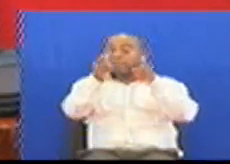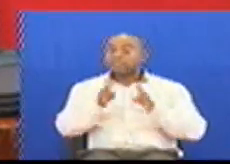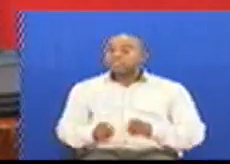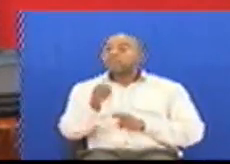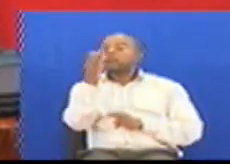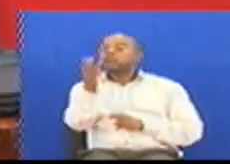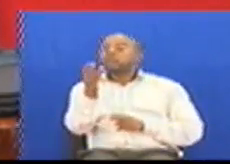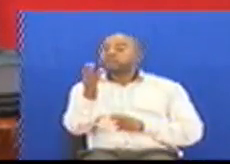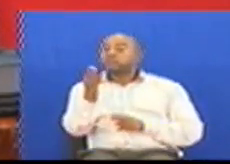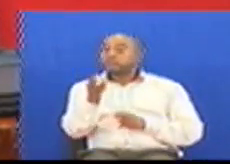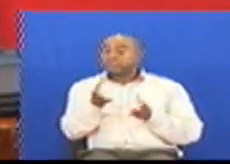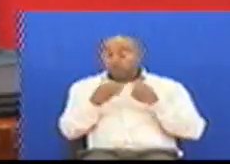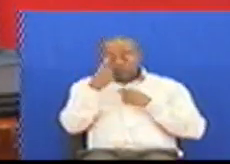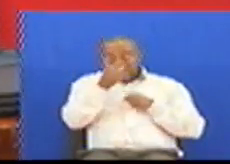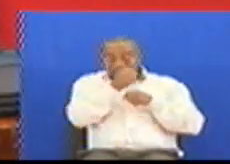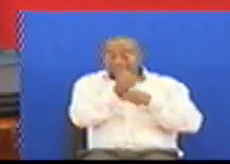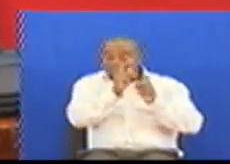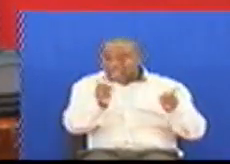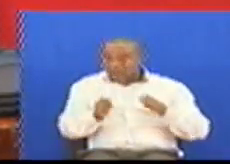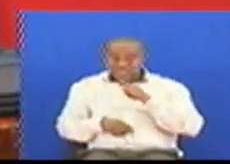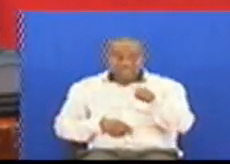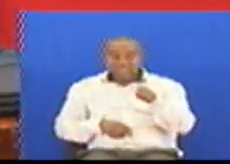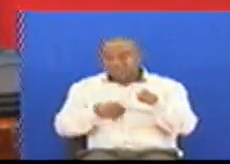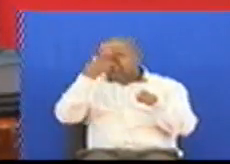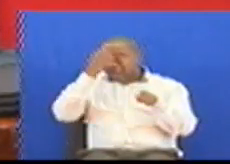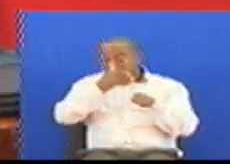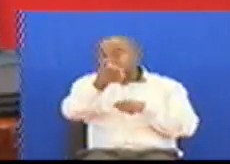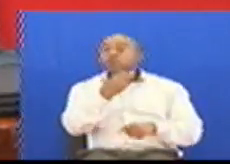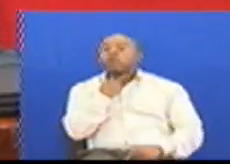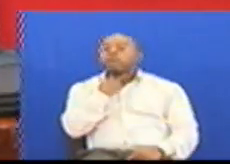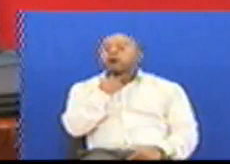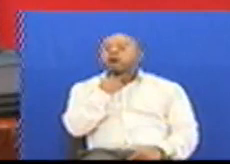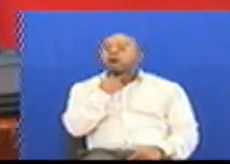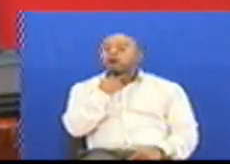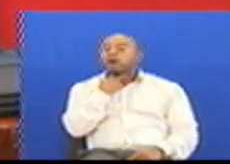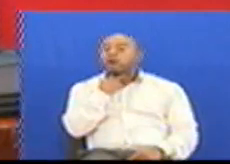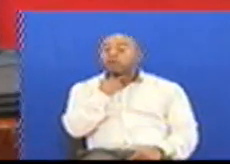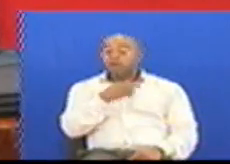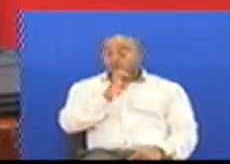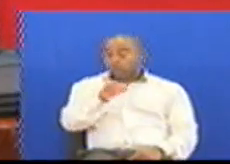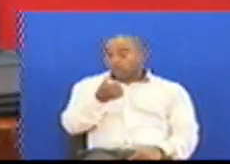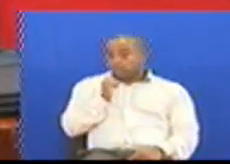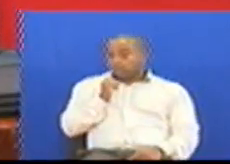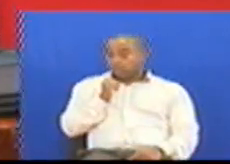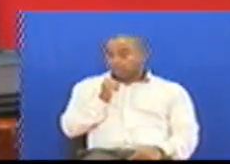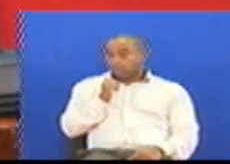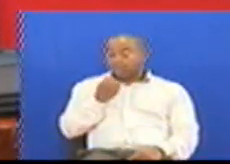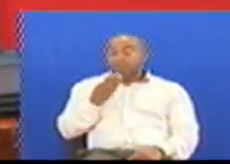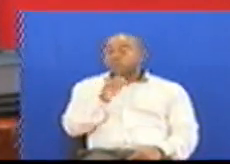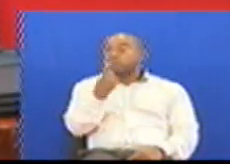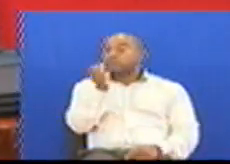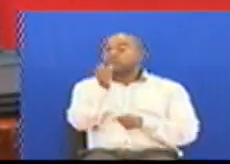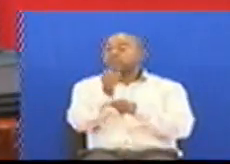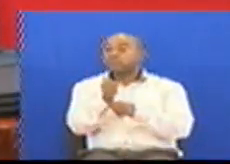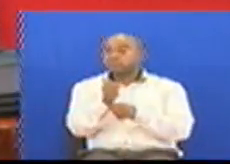na utaratibu wa budget ile ya kawaida, nina hakika haitawezekana. Mwaka jana tulikuwa na budget ya bilioni 1 na milioni 100.